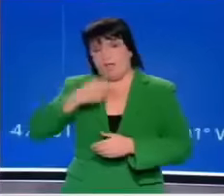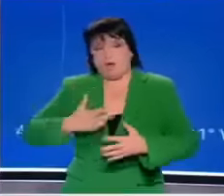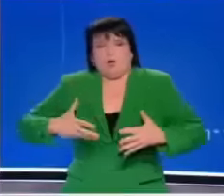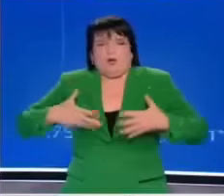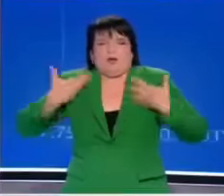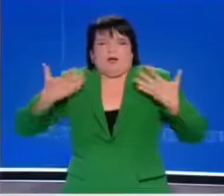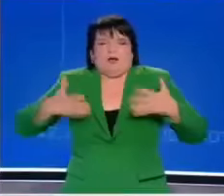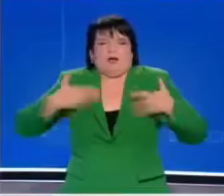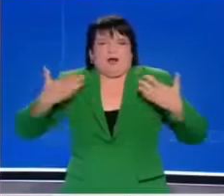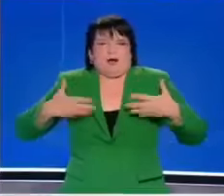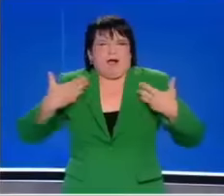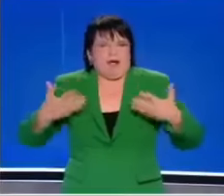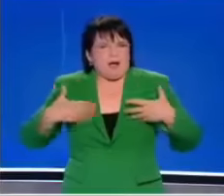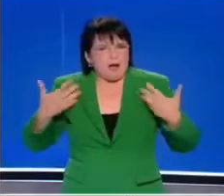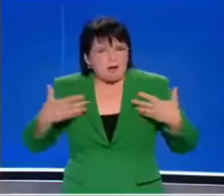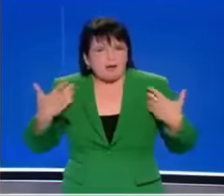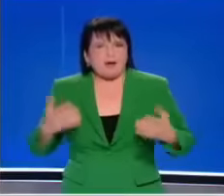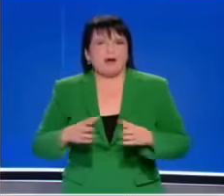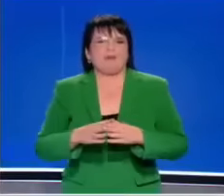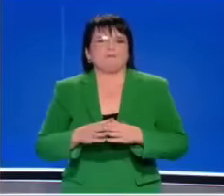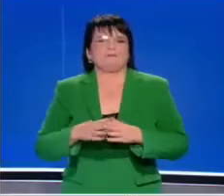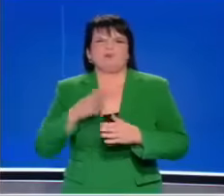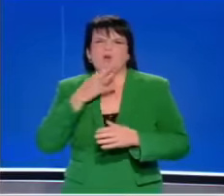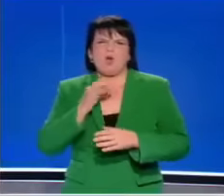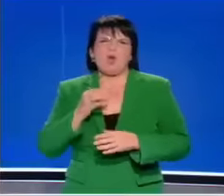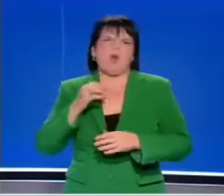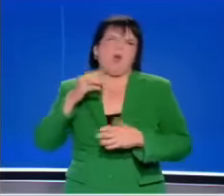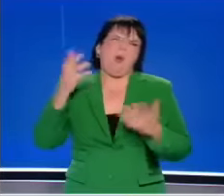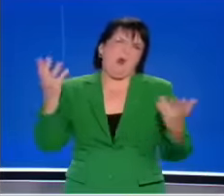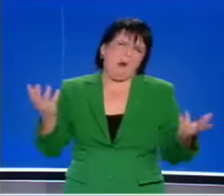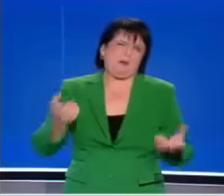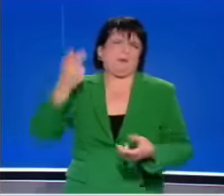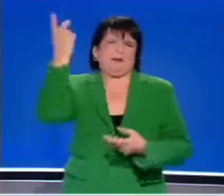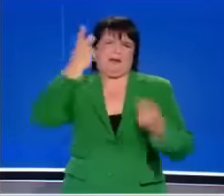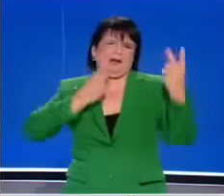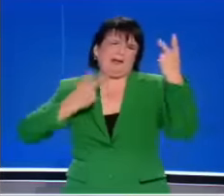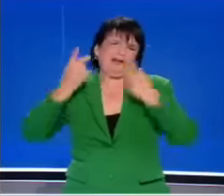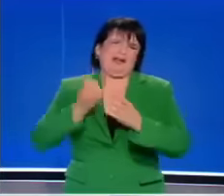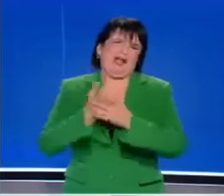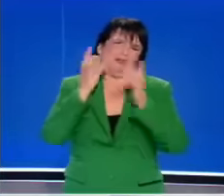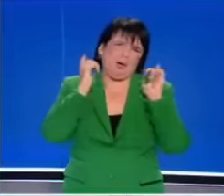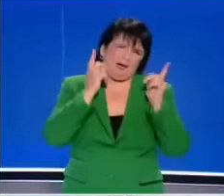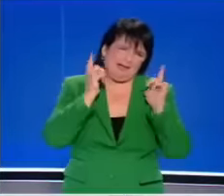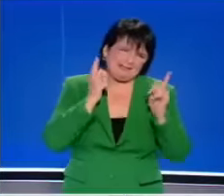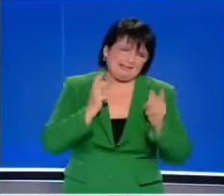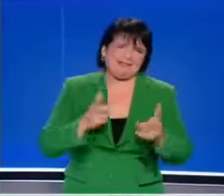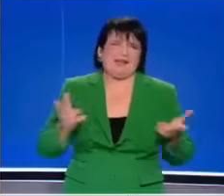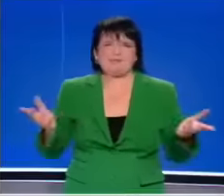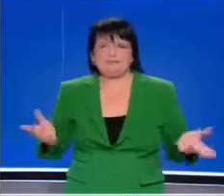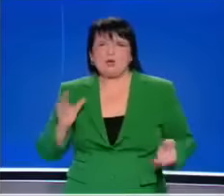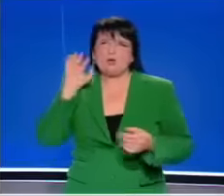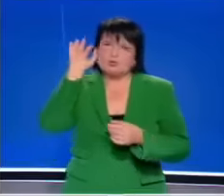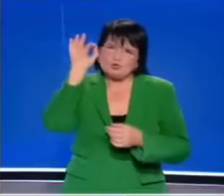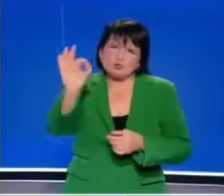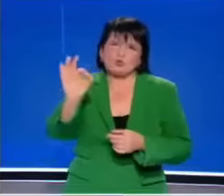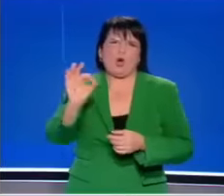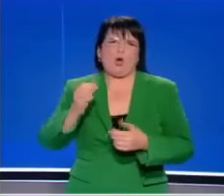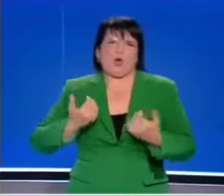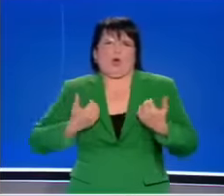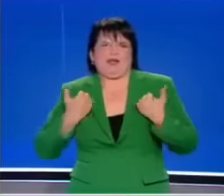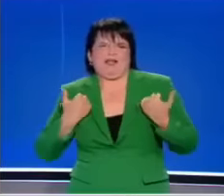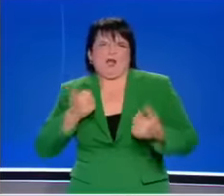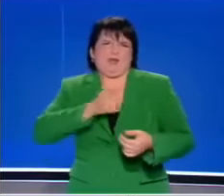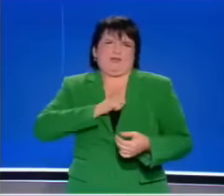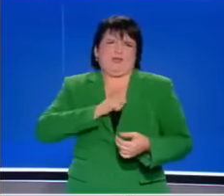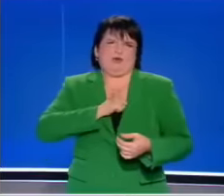ενθουσιασμένος ε για την επίθεση που θα μου κάνει ανελέητα νέα δημοκρατία προσπαθώντας να στοχοποιήσει ένα νέο